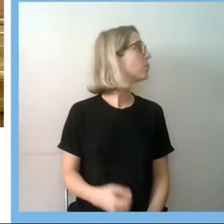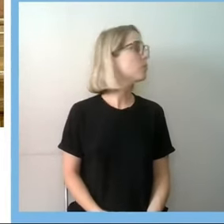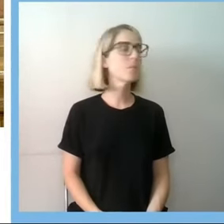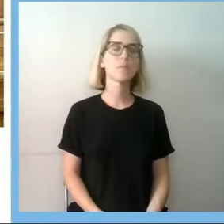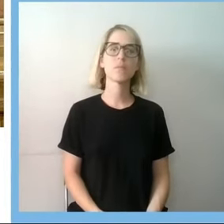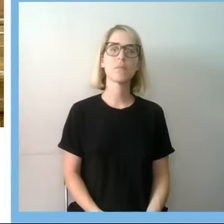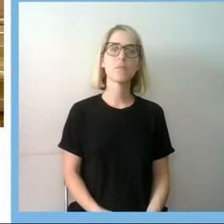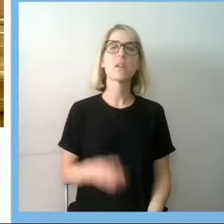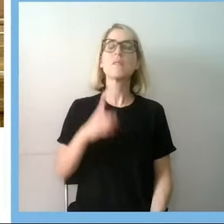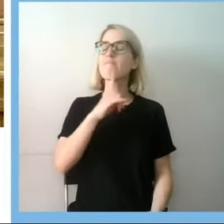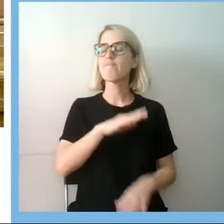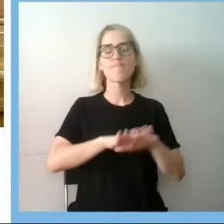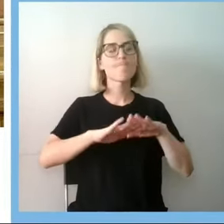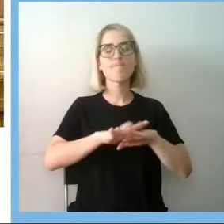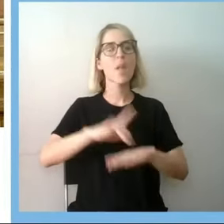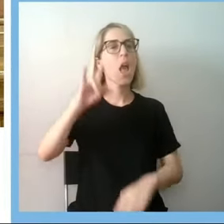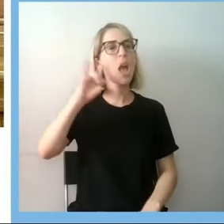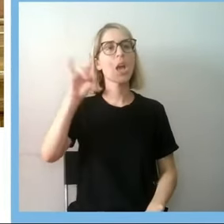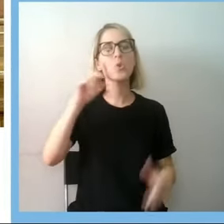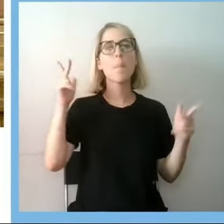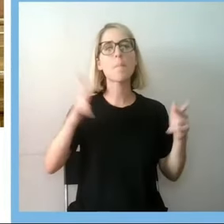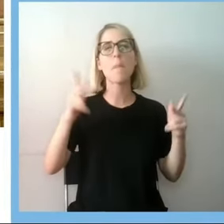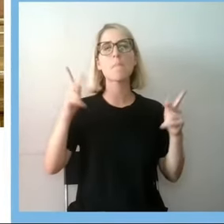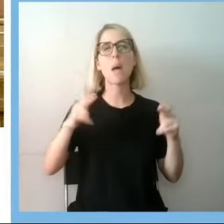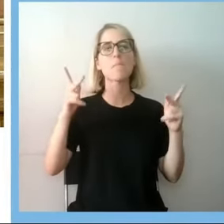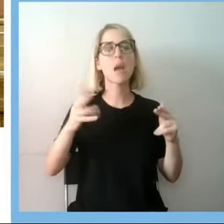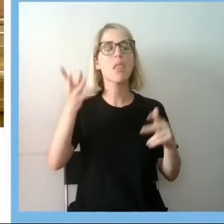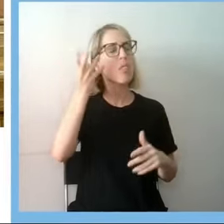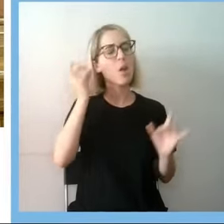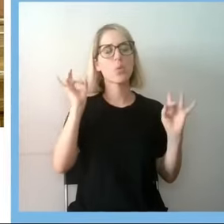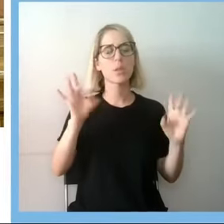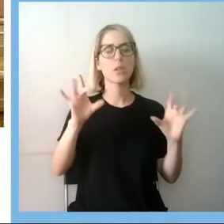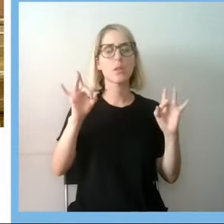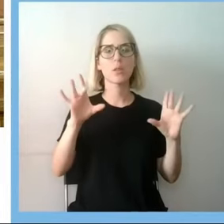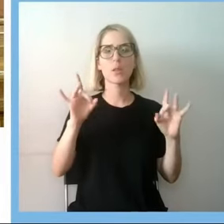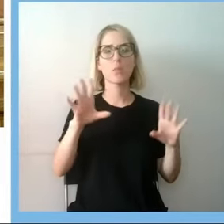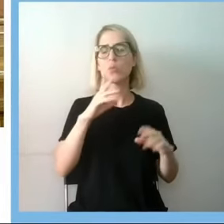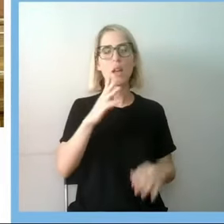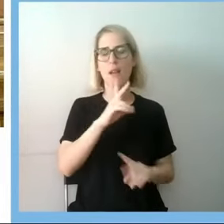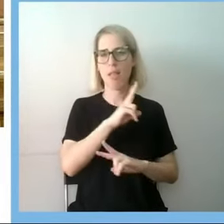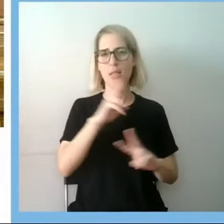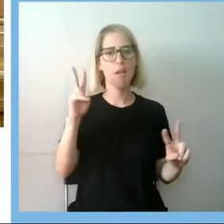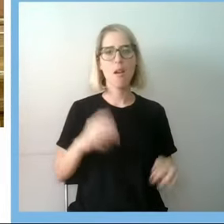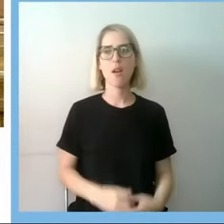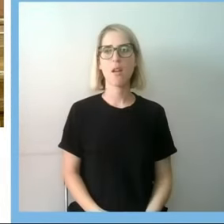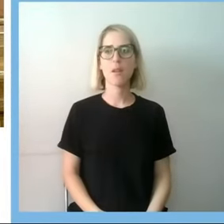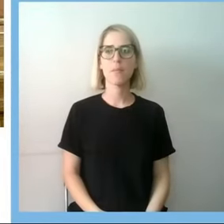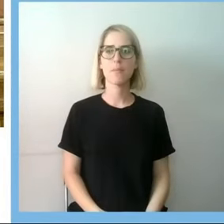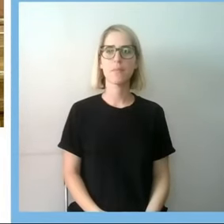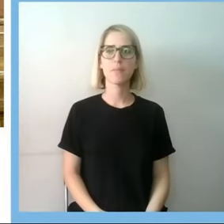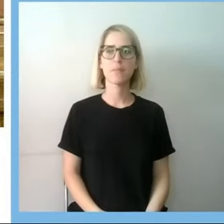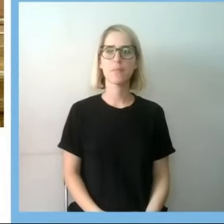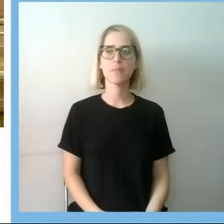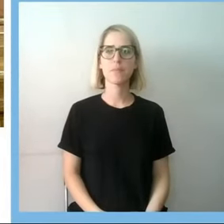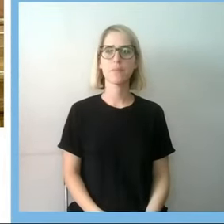Και σε 4 έγινε μέρος απαιτούμενων παρεμβάσεων. Στην 6η Δημοτική Κοινότητα, από τα 5 έγιναν μόνο σε